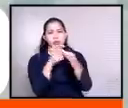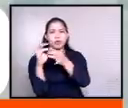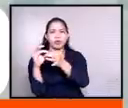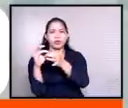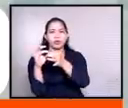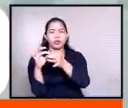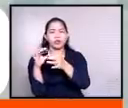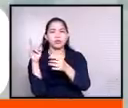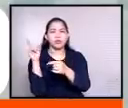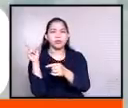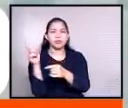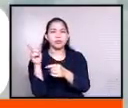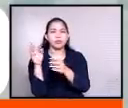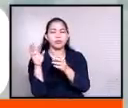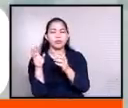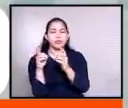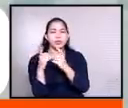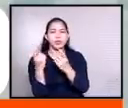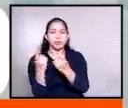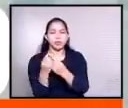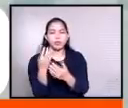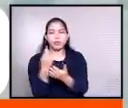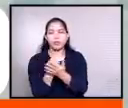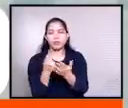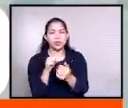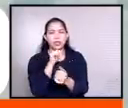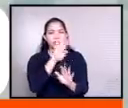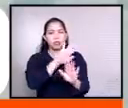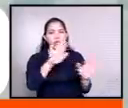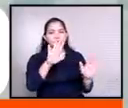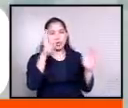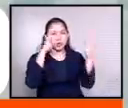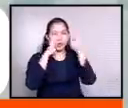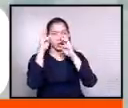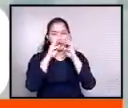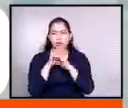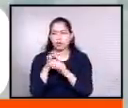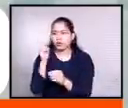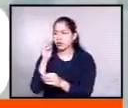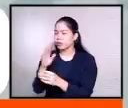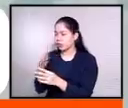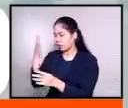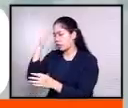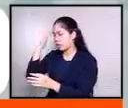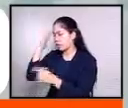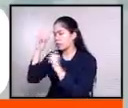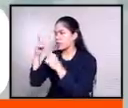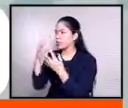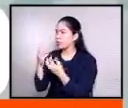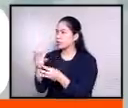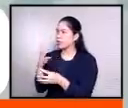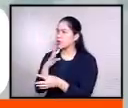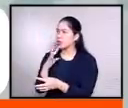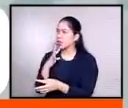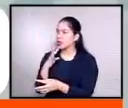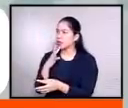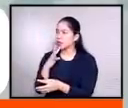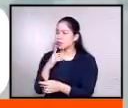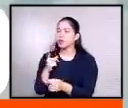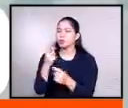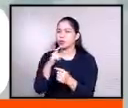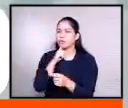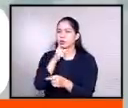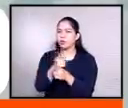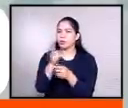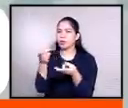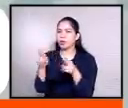sa kanila sa mga bagay po na yan. Don't worry po, sir. Ayun, alam po namin na kapag kayo po yung nagbitaw ng salita, talagang may nangyari